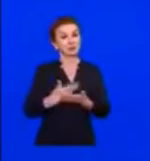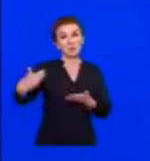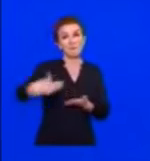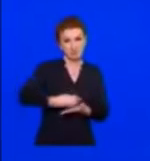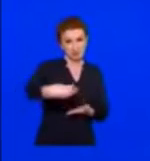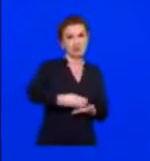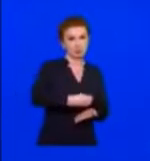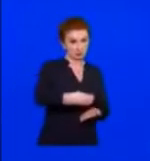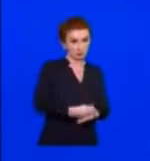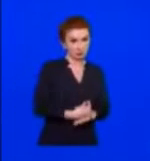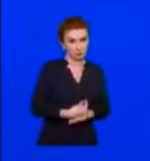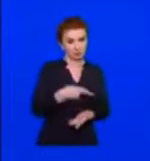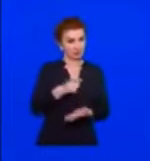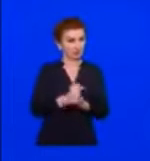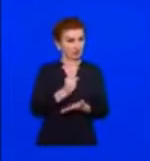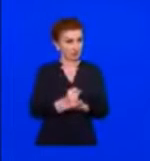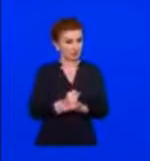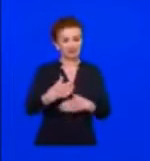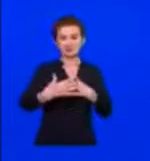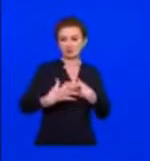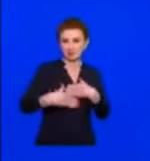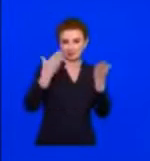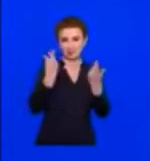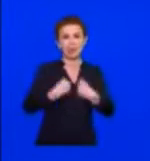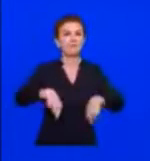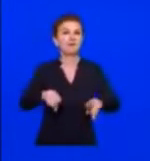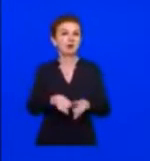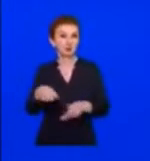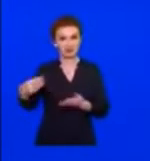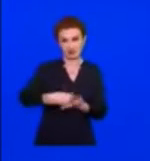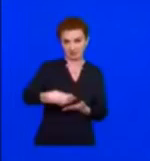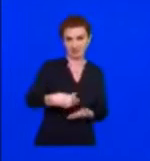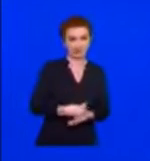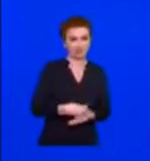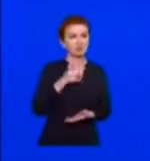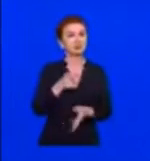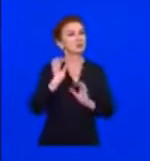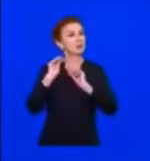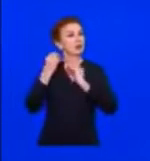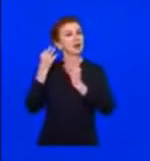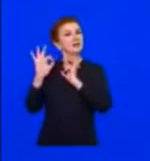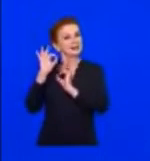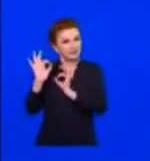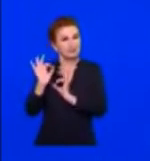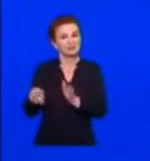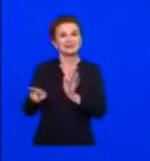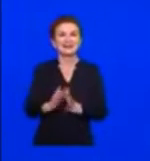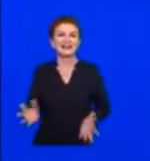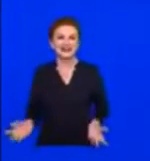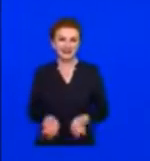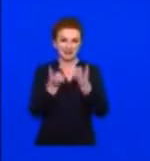najbliższych dniach te wnioski będą realizowane. To dobra wiadomość dla ratowania polskiego biznesu,